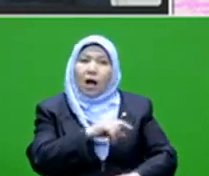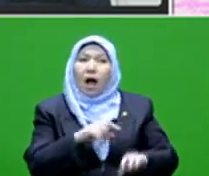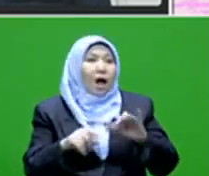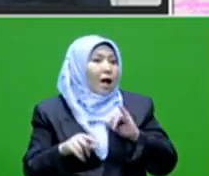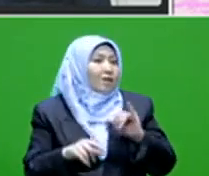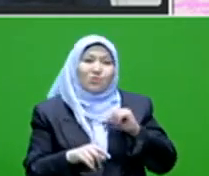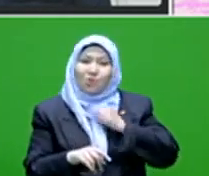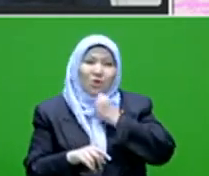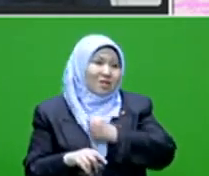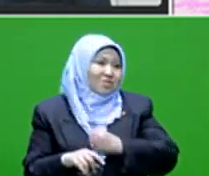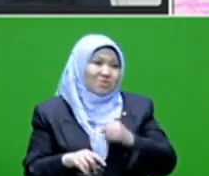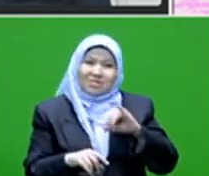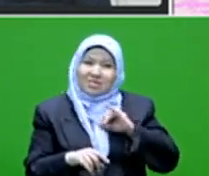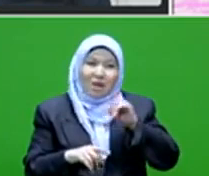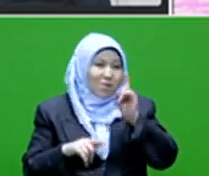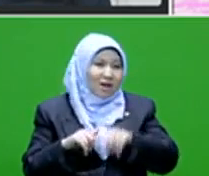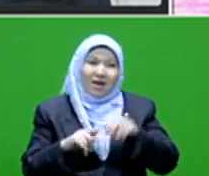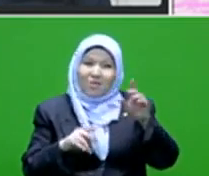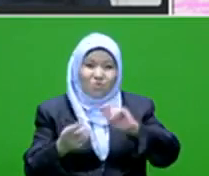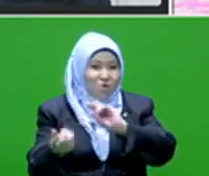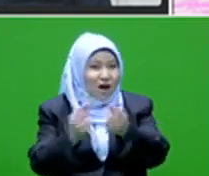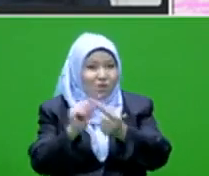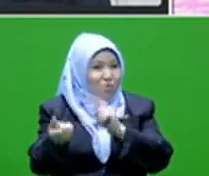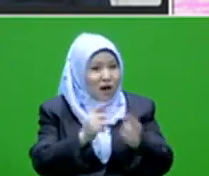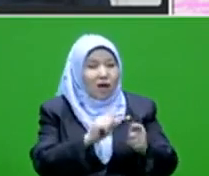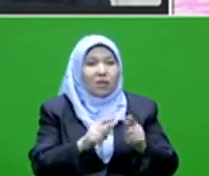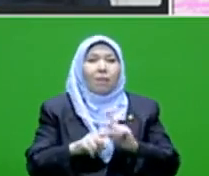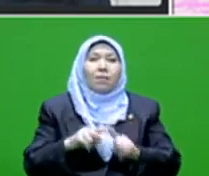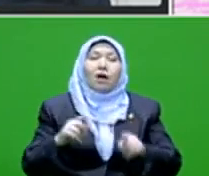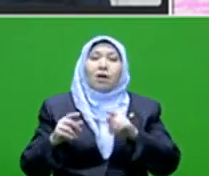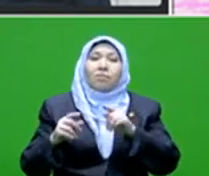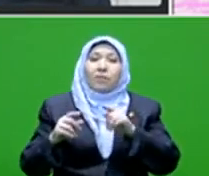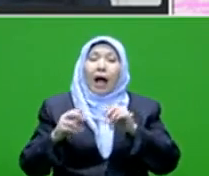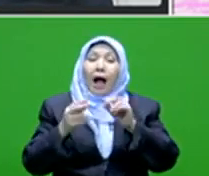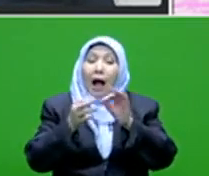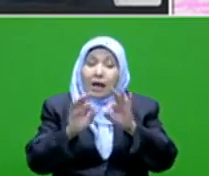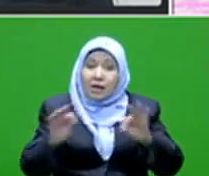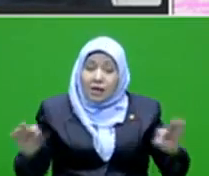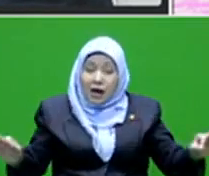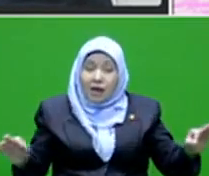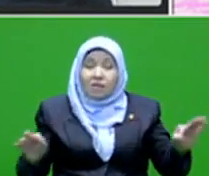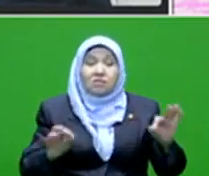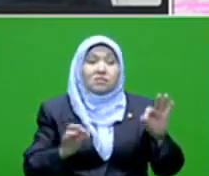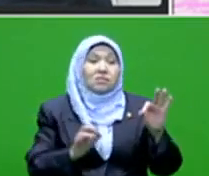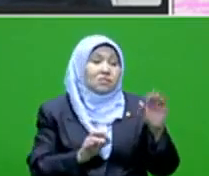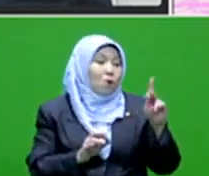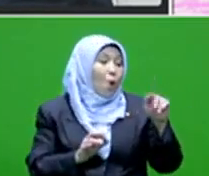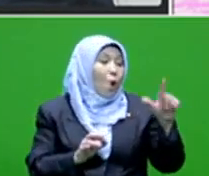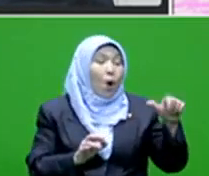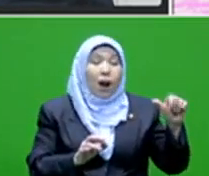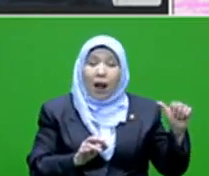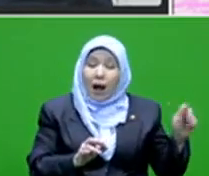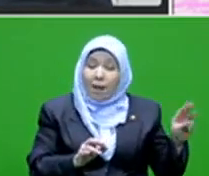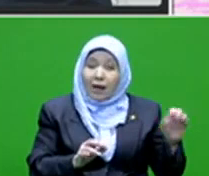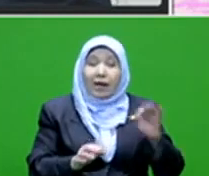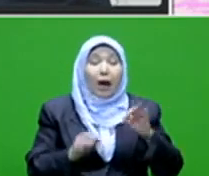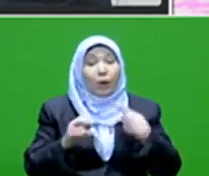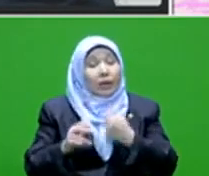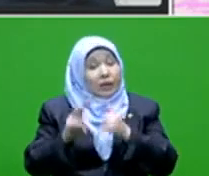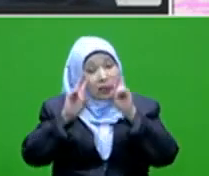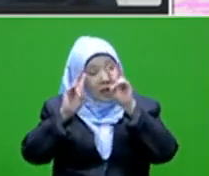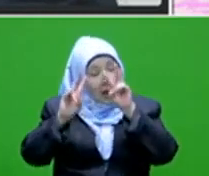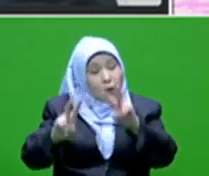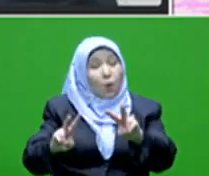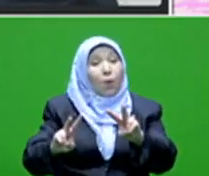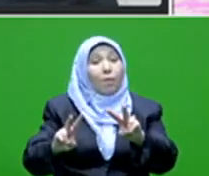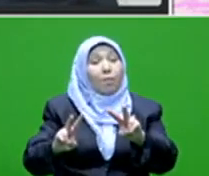lain. Hampa dah janji tadi dekat aku. Rupanya ayat-ayat qala ma'adallah ni, kalau kita tengok balik apa